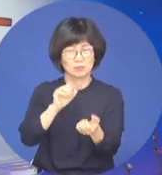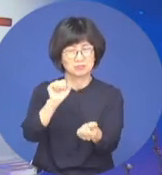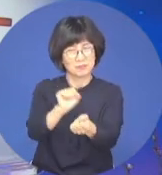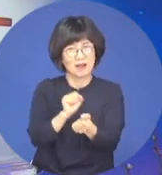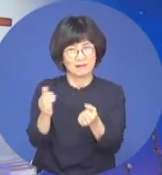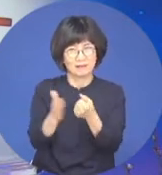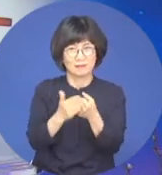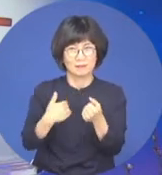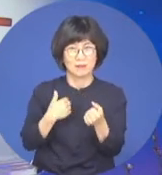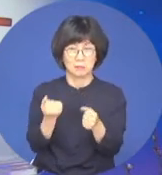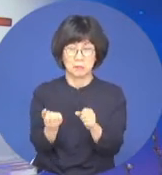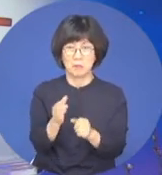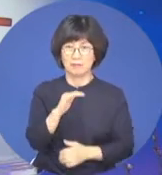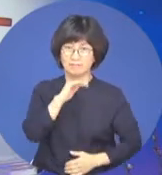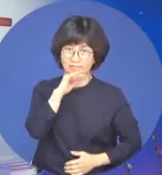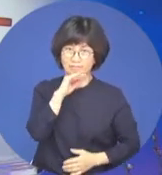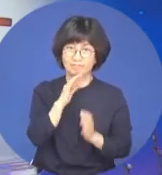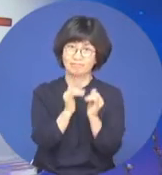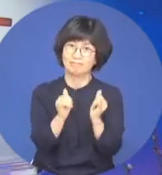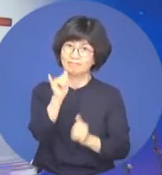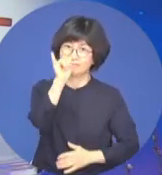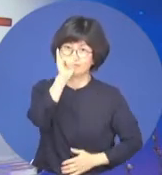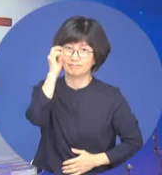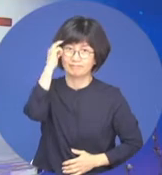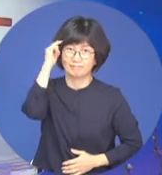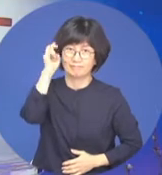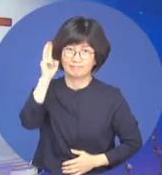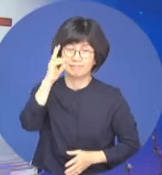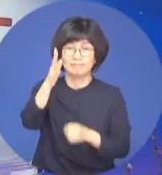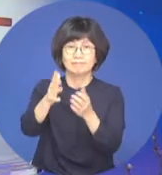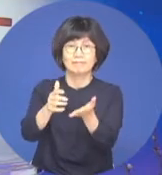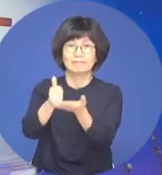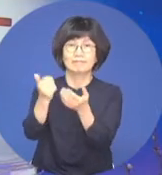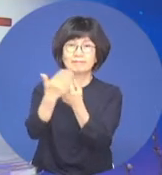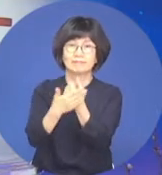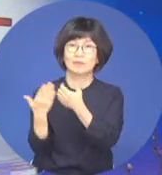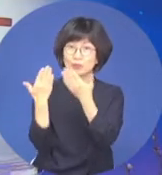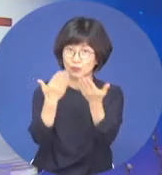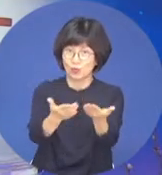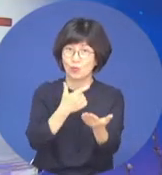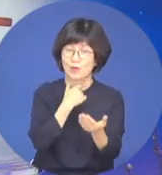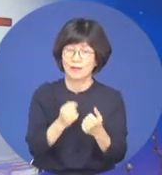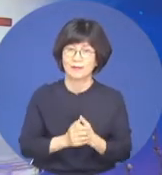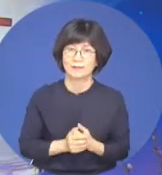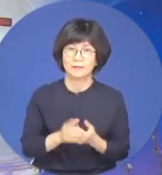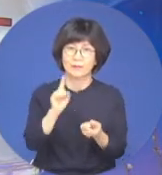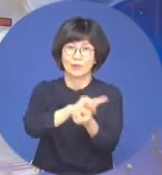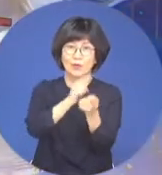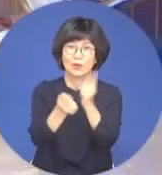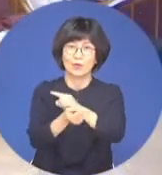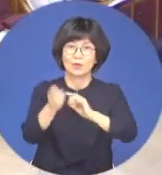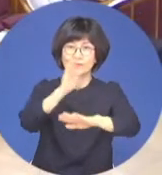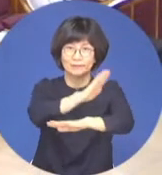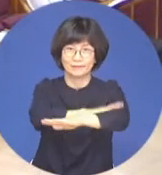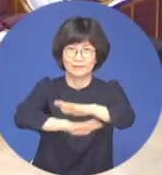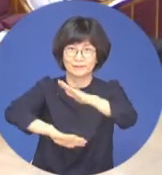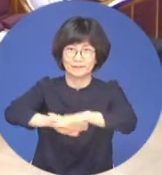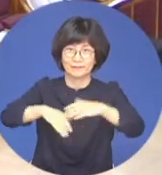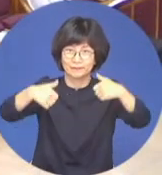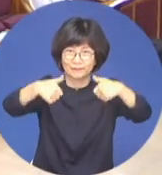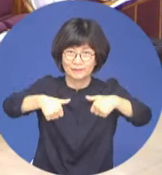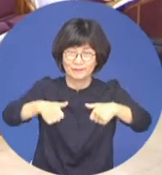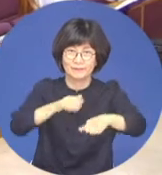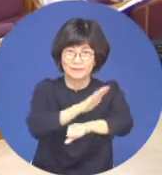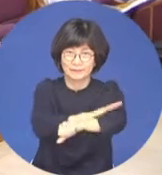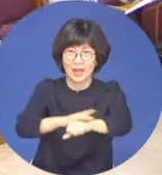또 회복을 기다리는 가족도 있는데 우리 하나님의 은혜가 있기를 바랍니다. 우리 좌우 옆 사람 서로 축복하겠습니다. 잘 오셨습니다.